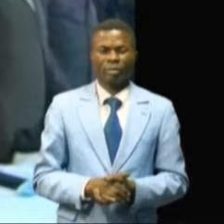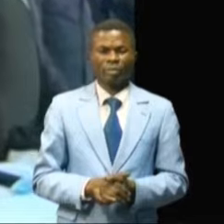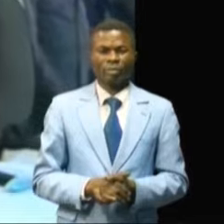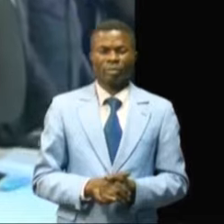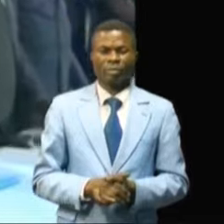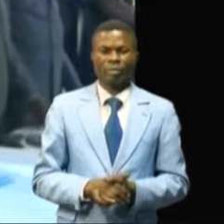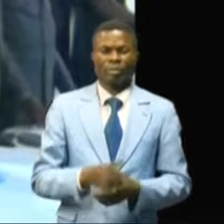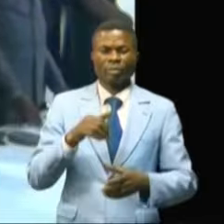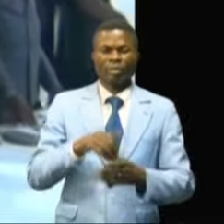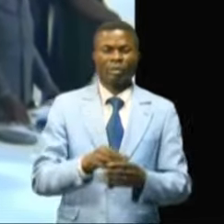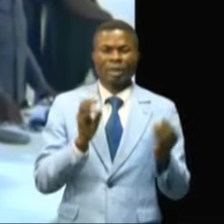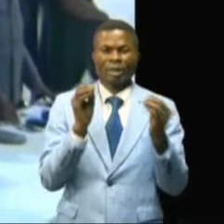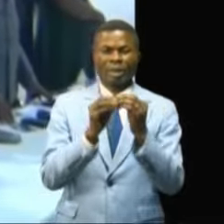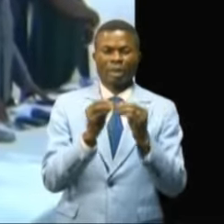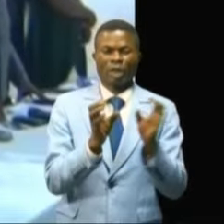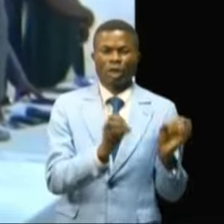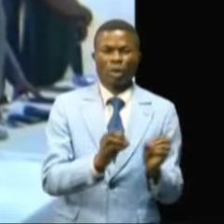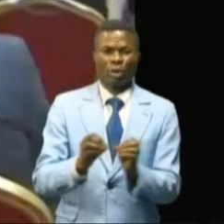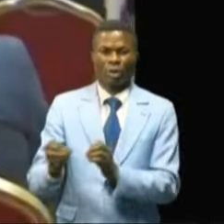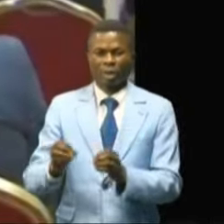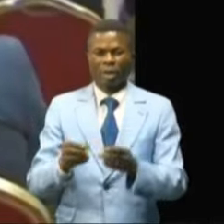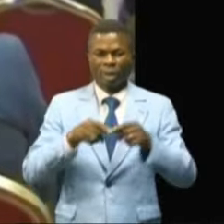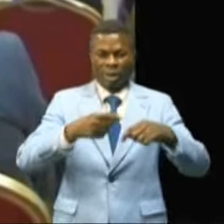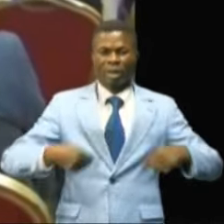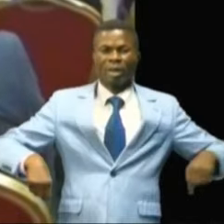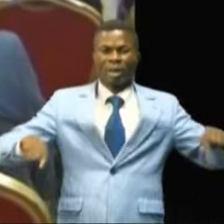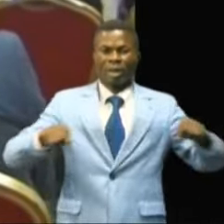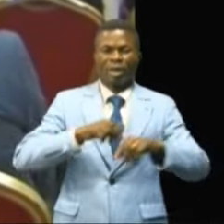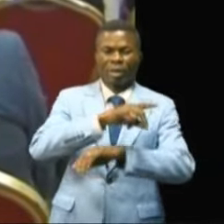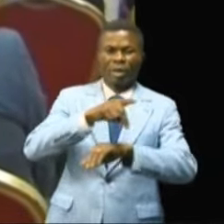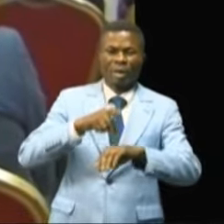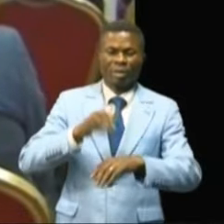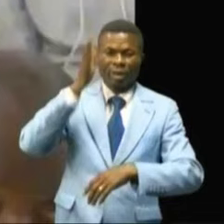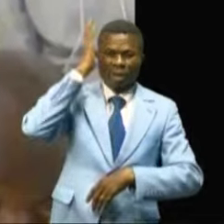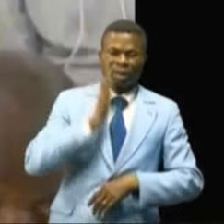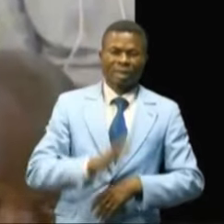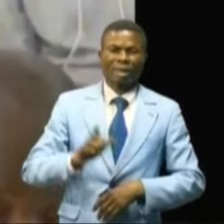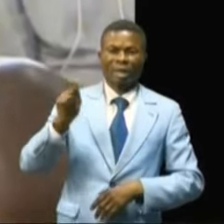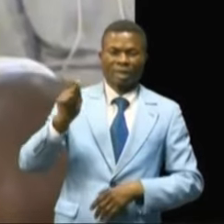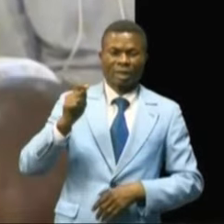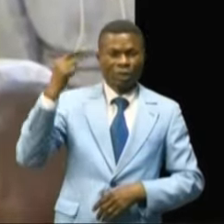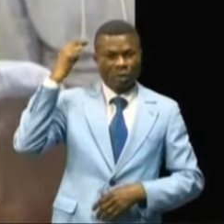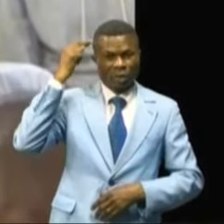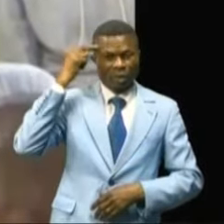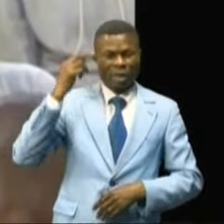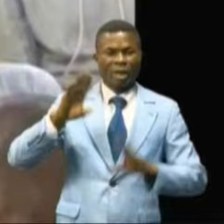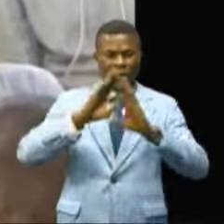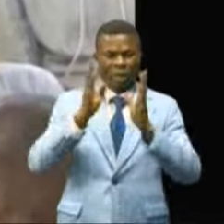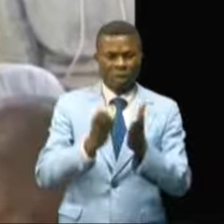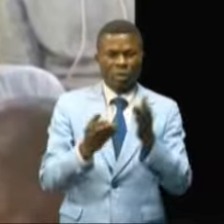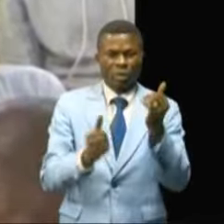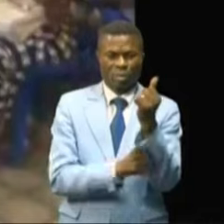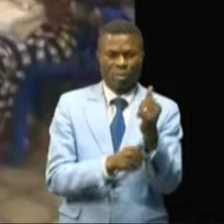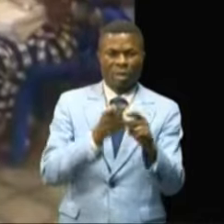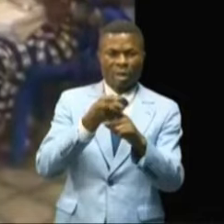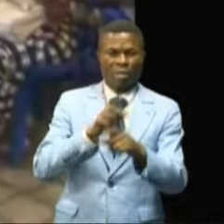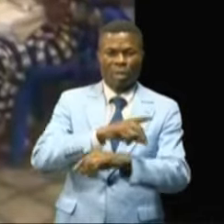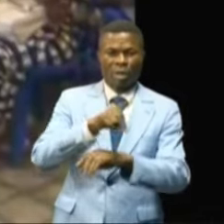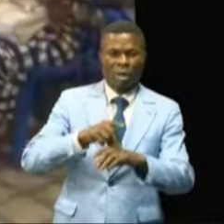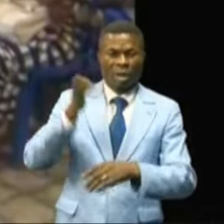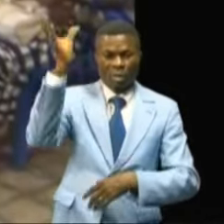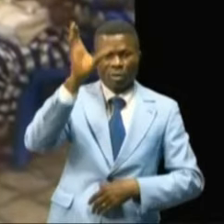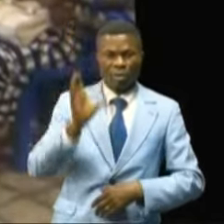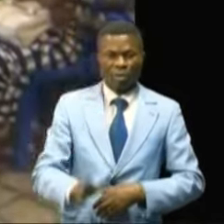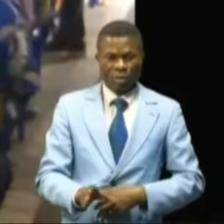C'était dans une rencontre organisée en la salle paroissiale Sainte-Thérèse d'Ndjili que les fils et filles de la province du Congo central, précisément